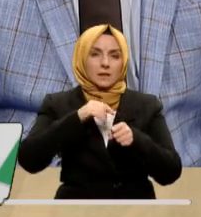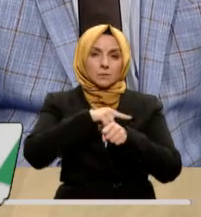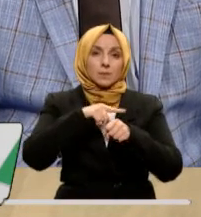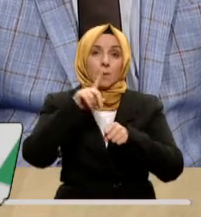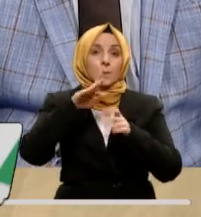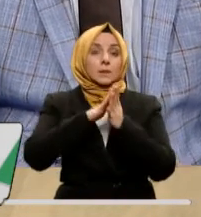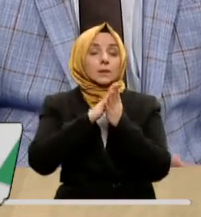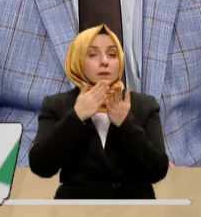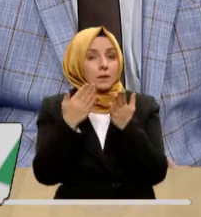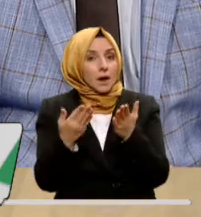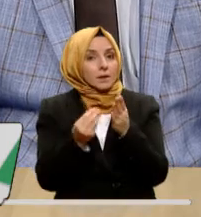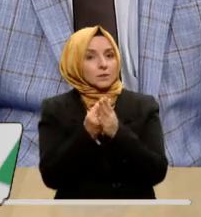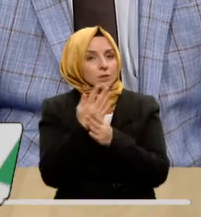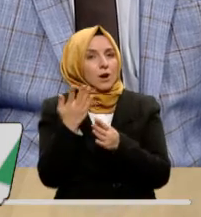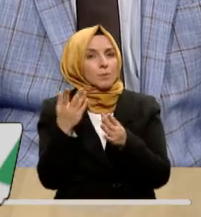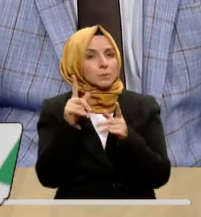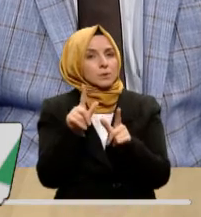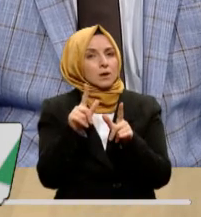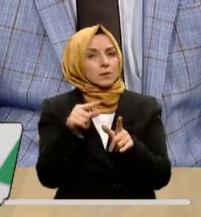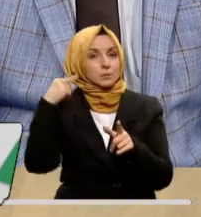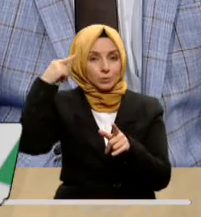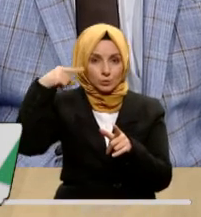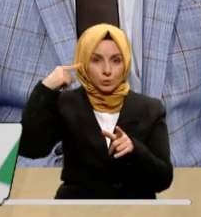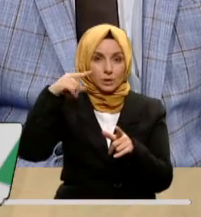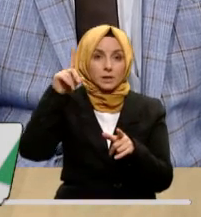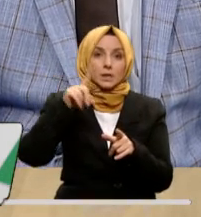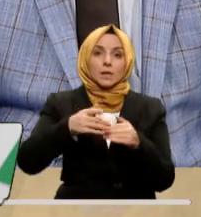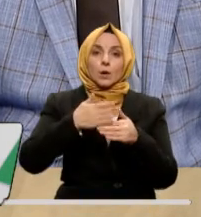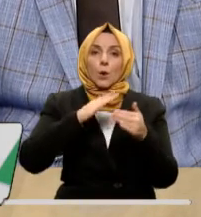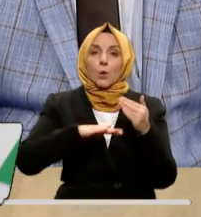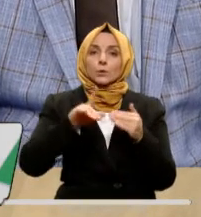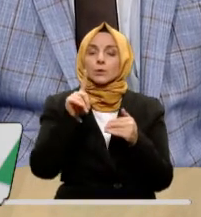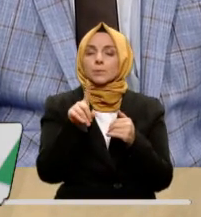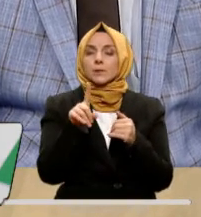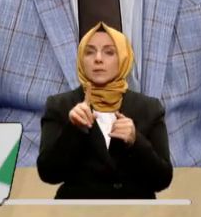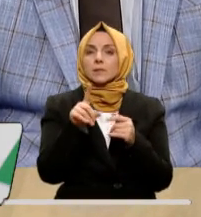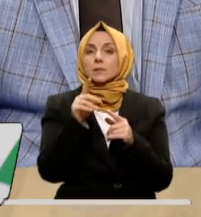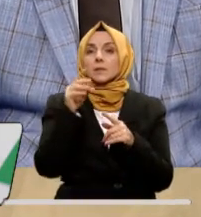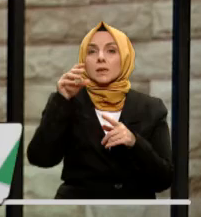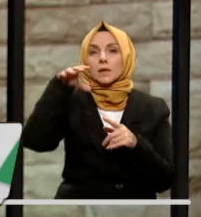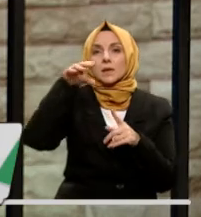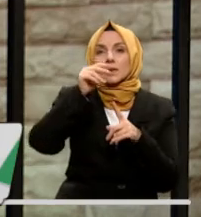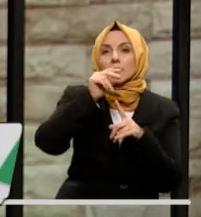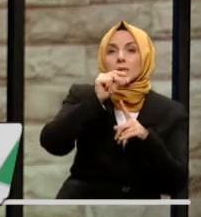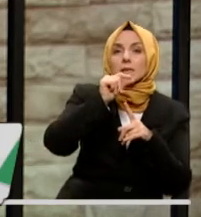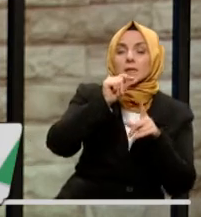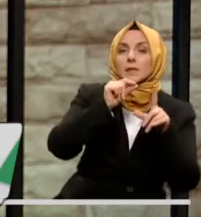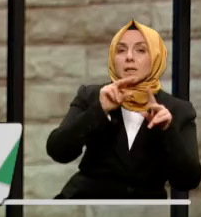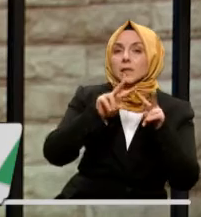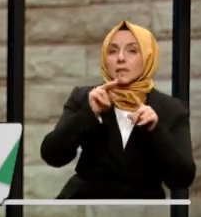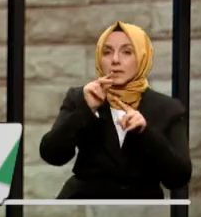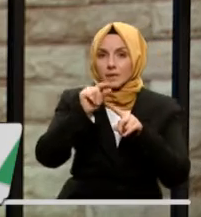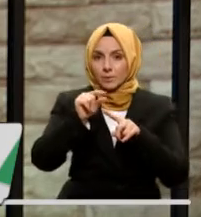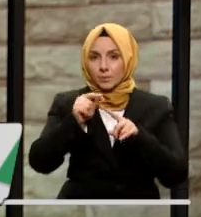çıkartmamız gerekiyor fikrinden hareketle ilk önce bir ilmi Mecmua çıkartmış hız ve O